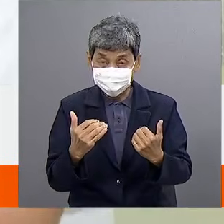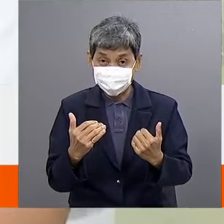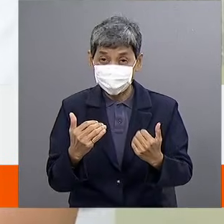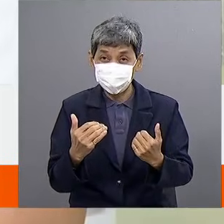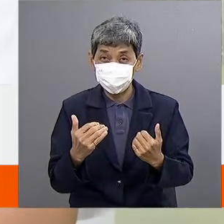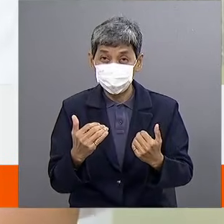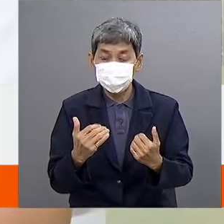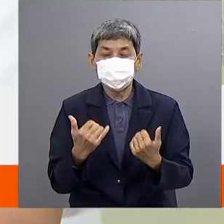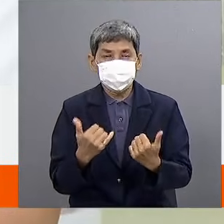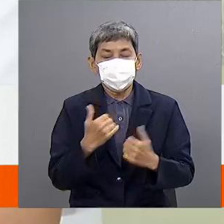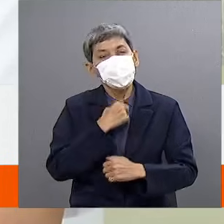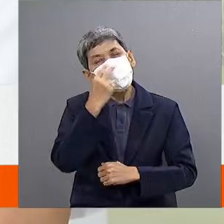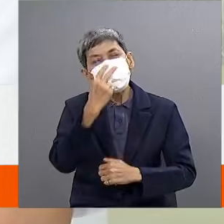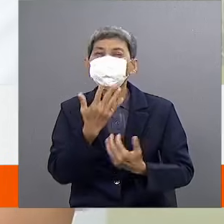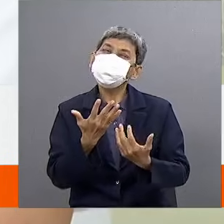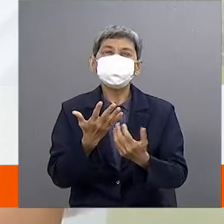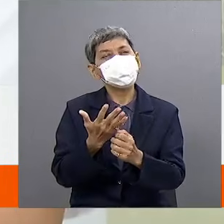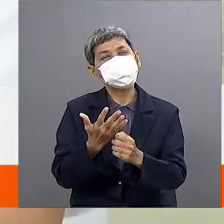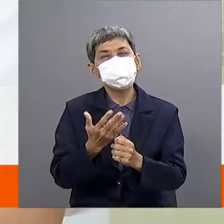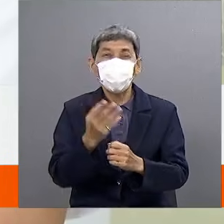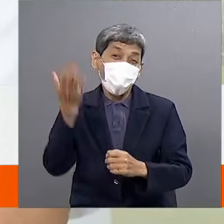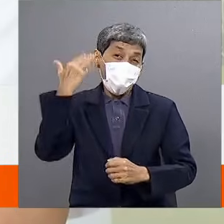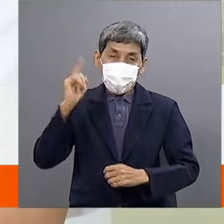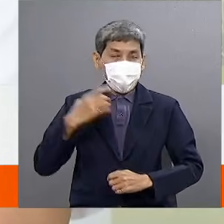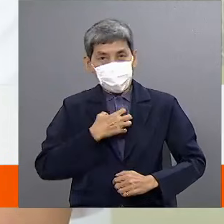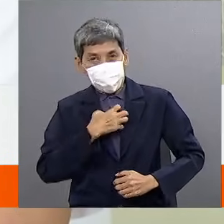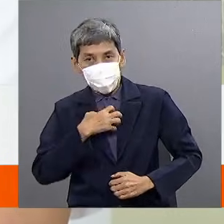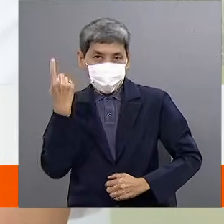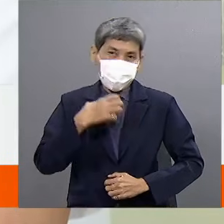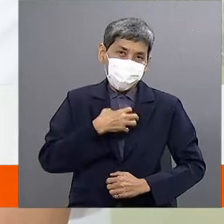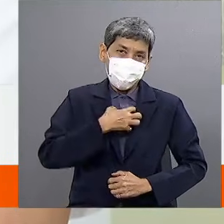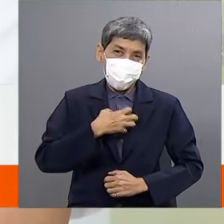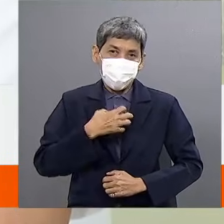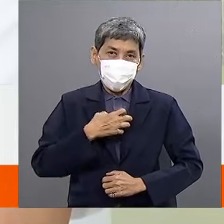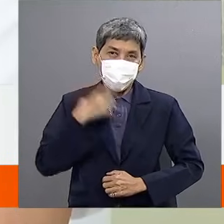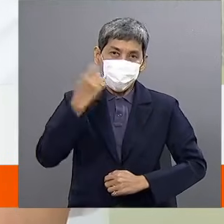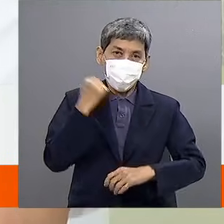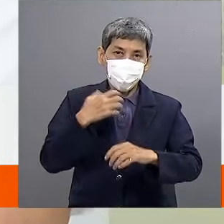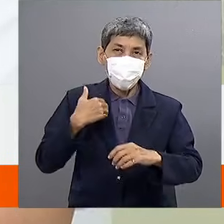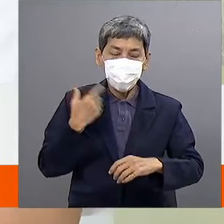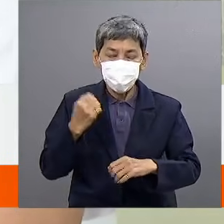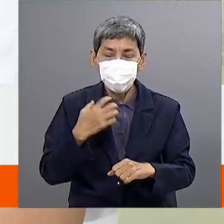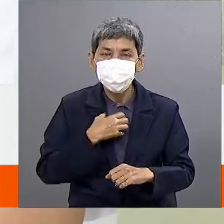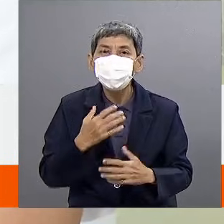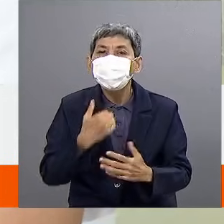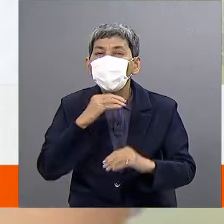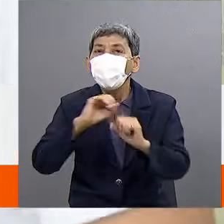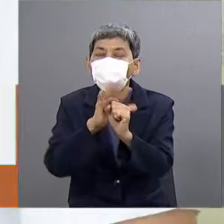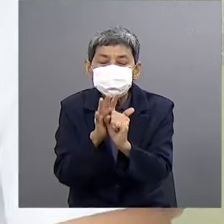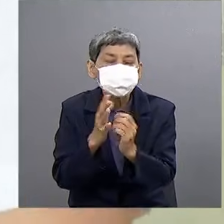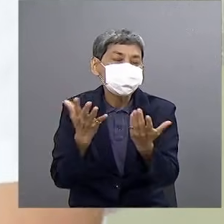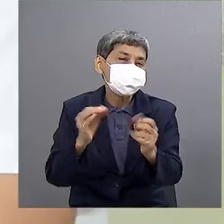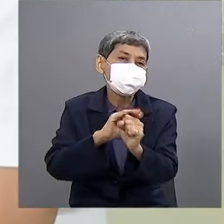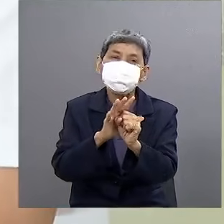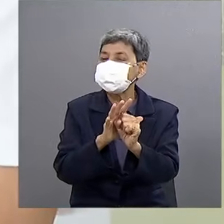เต้นของมันเนี่ยมันอาจจะไม่เหมือนครั้งแรกนะครับที่ด้วยโควิดเองอะไรเองอ่ะมันไม่